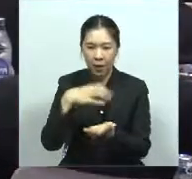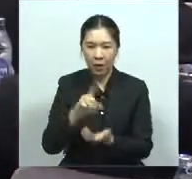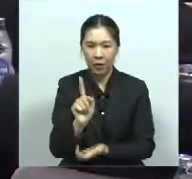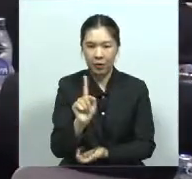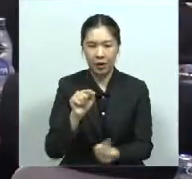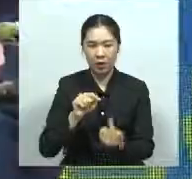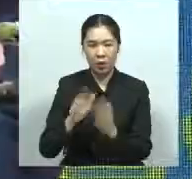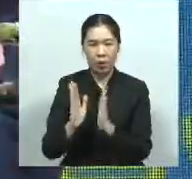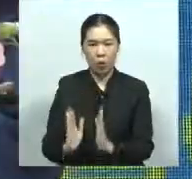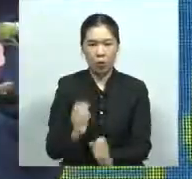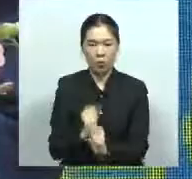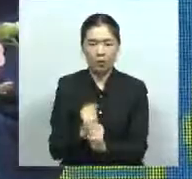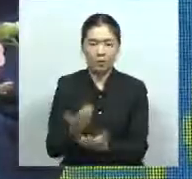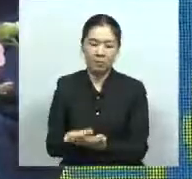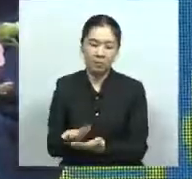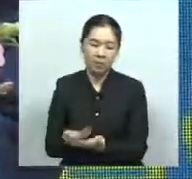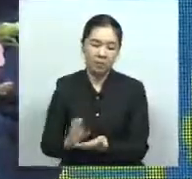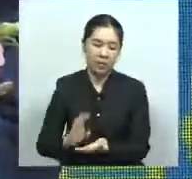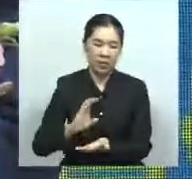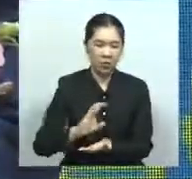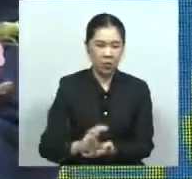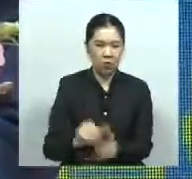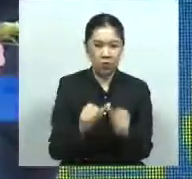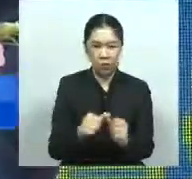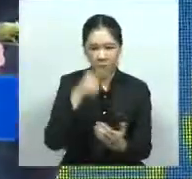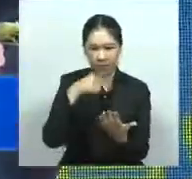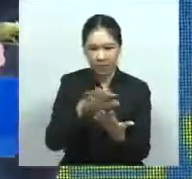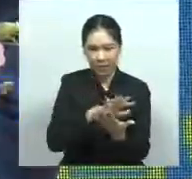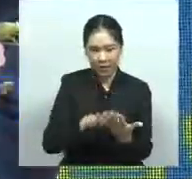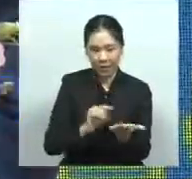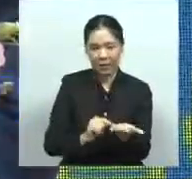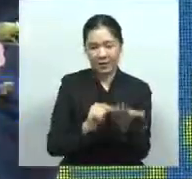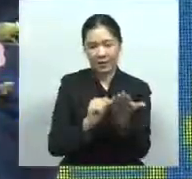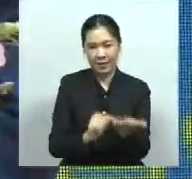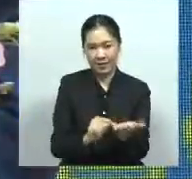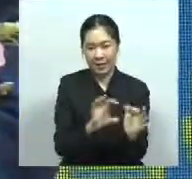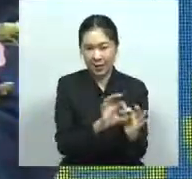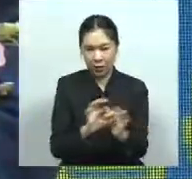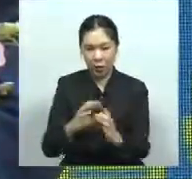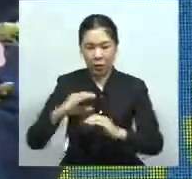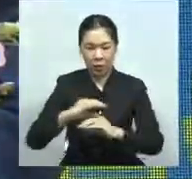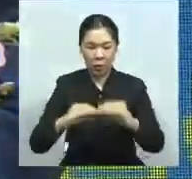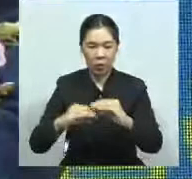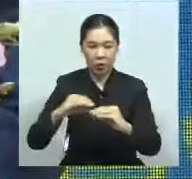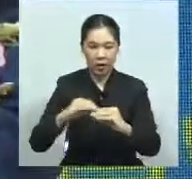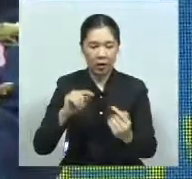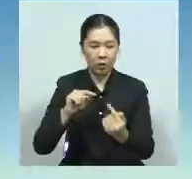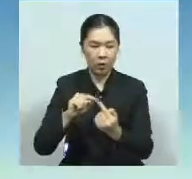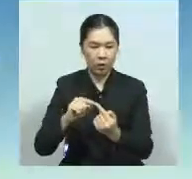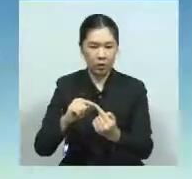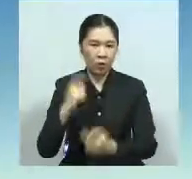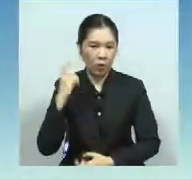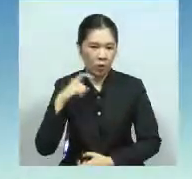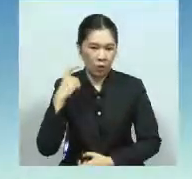านักธุรกิจจีนพร้อมลงทุนในไทยและเสนอให้มีการเชื่อมโยงโครงการ Greater Bay Area กวางตุ้งฮ่องกงมาเก๊า